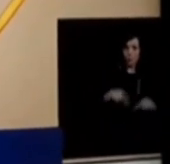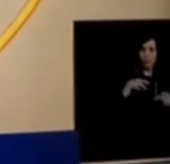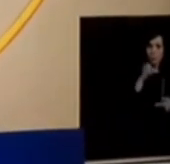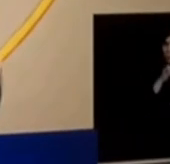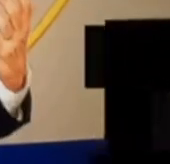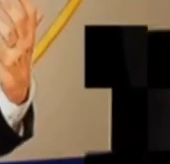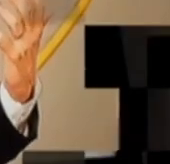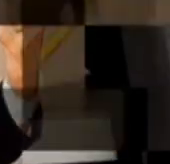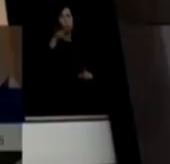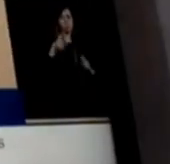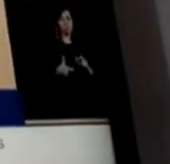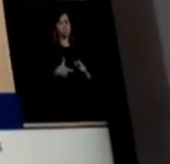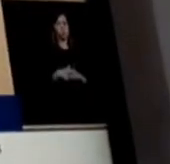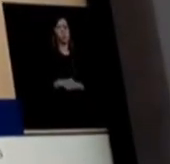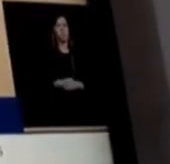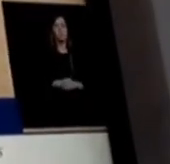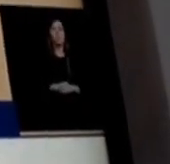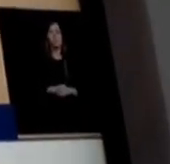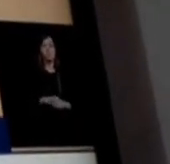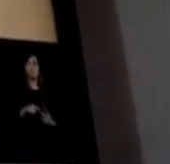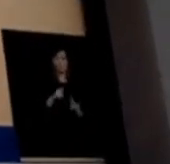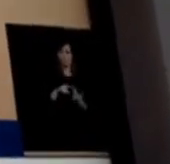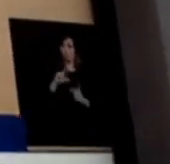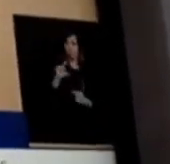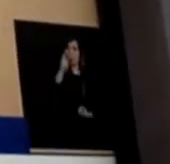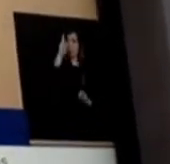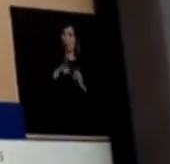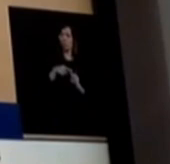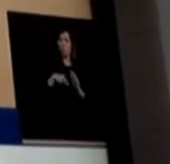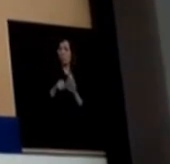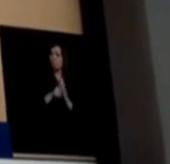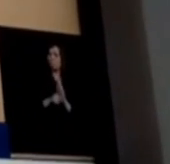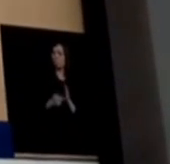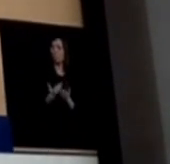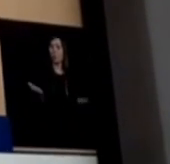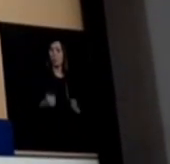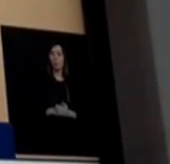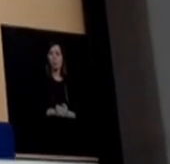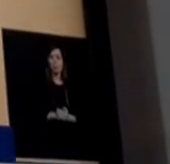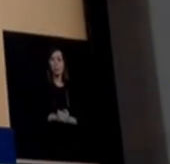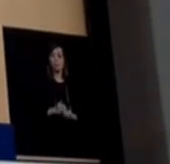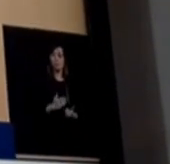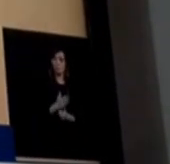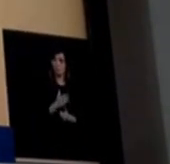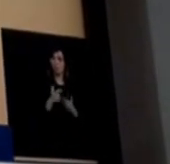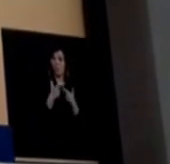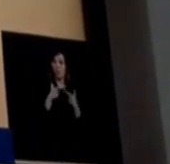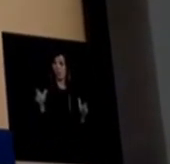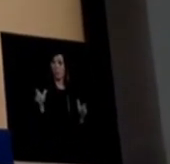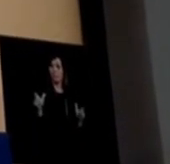comme une série de contraintes. Donc un deuxième objectif, je veux quelques principes simples. D'abord un principe d'accès.